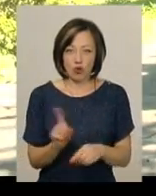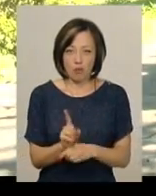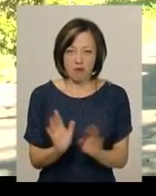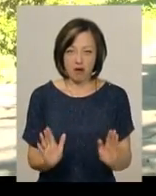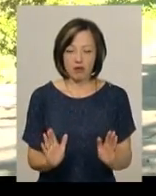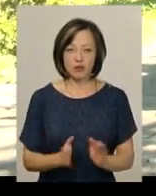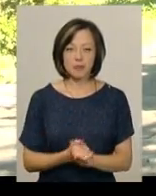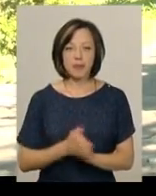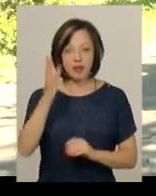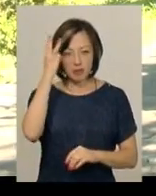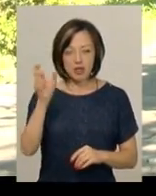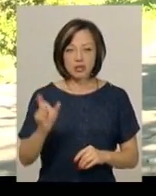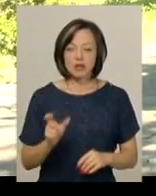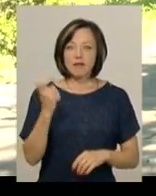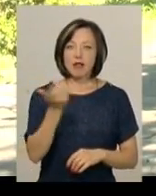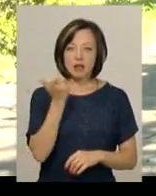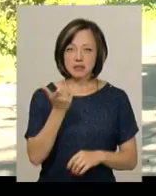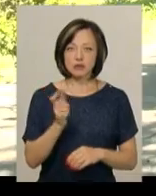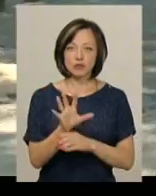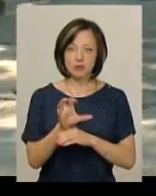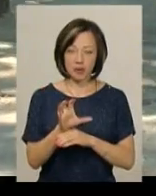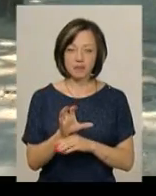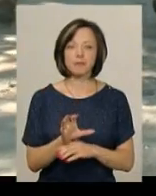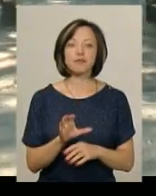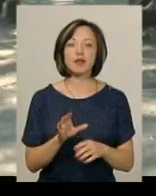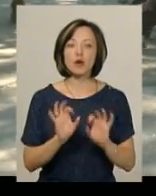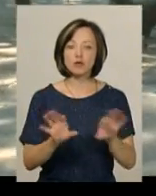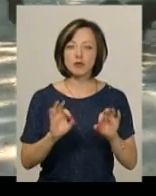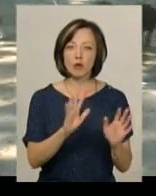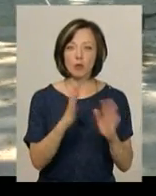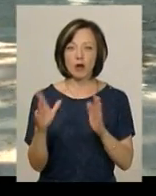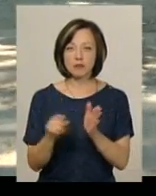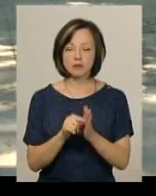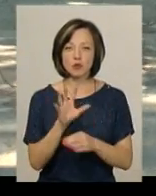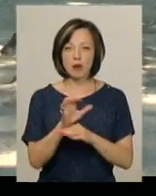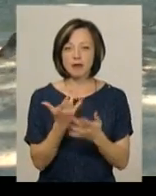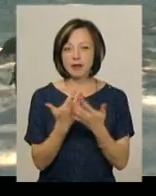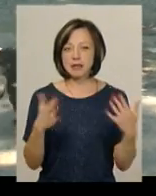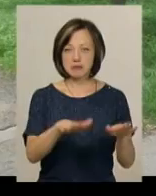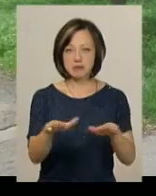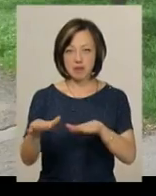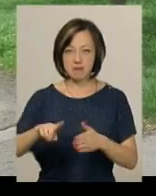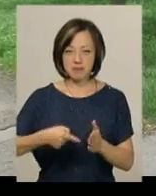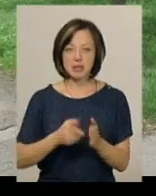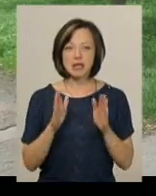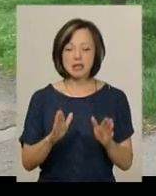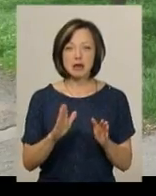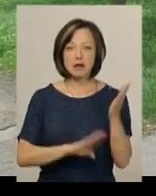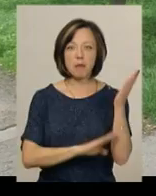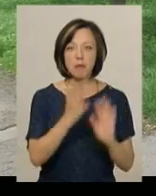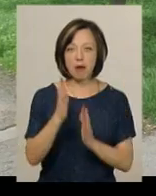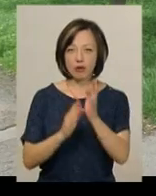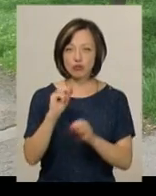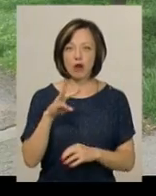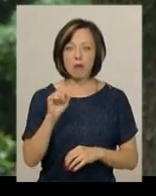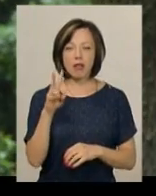Хмельничанка Галина Батулінська – власниця такси-фані. Розповідає, прогулюється з собакою на різних локаціях міста. Та тільки у парку імені